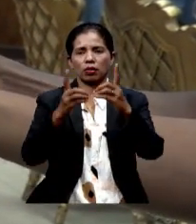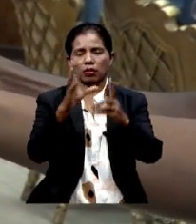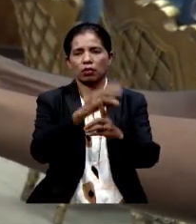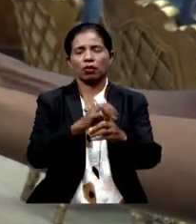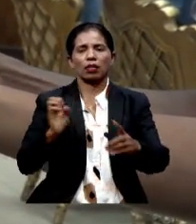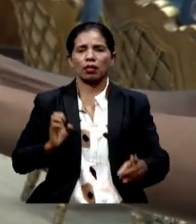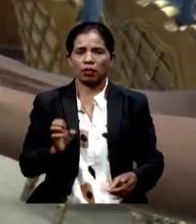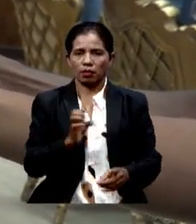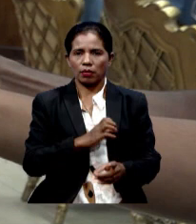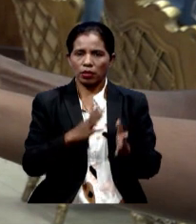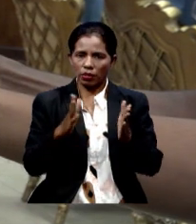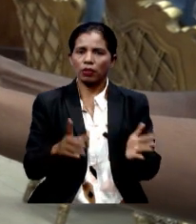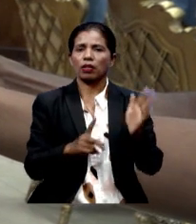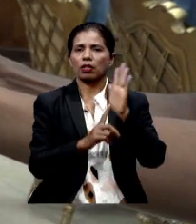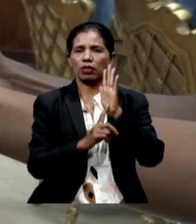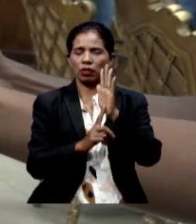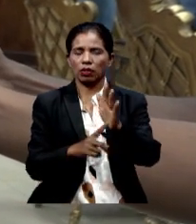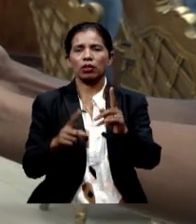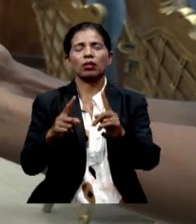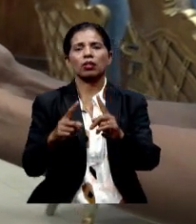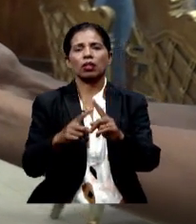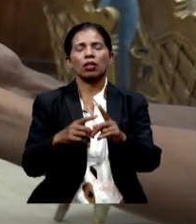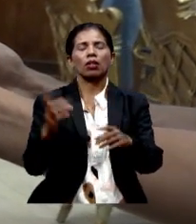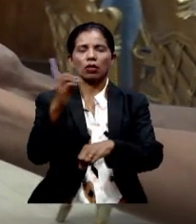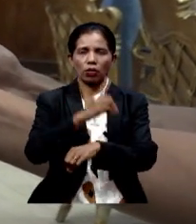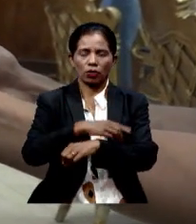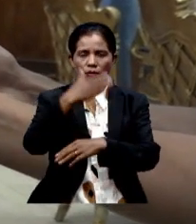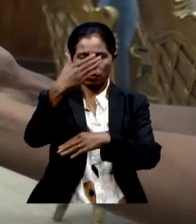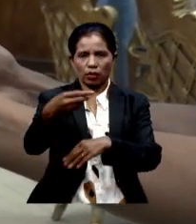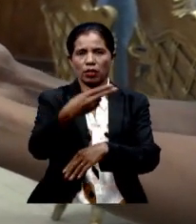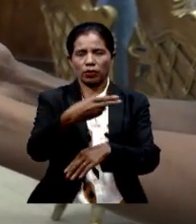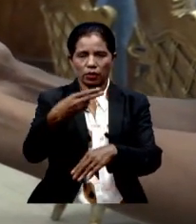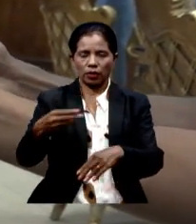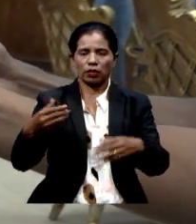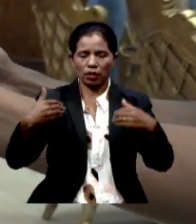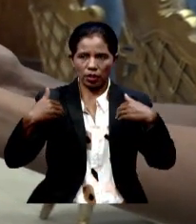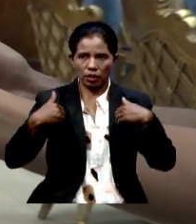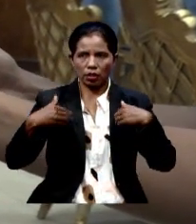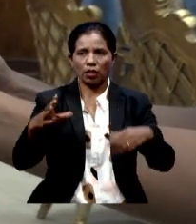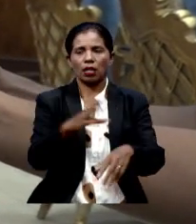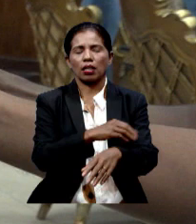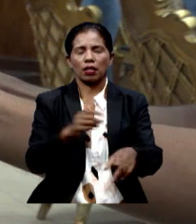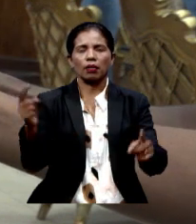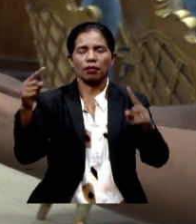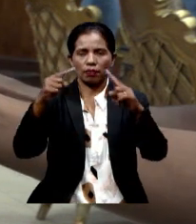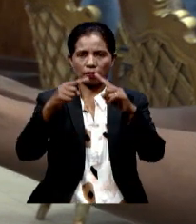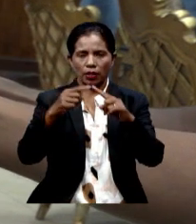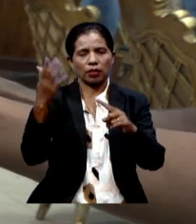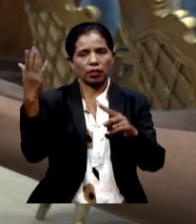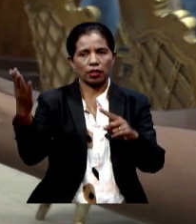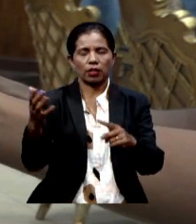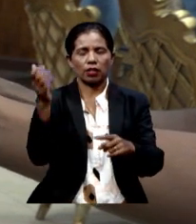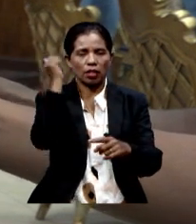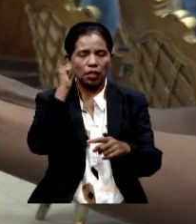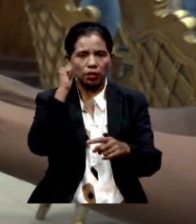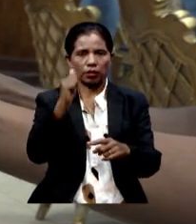a Tohela, kata Lorong Hirata, Indonésia si sayan satuan rumah ba iha ASEAN